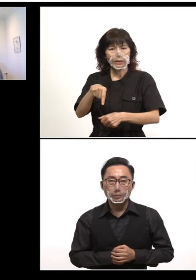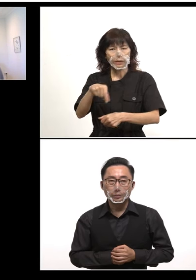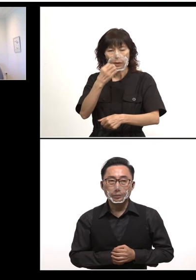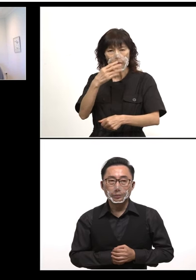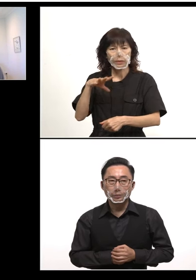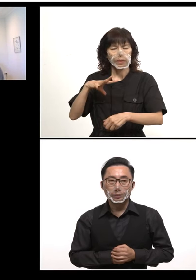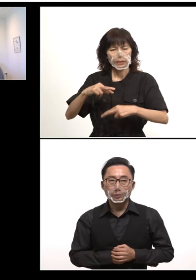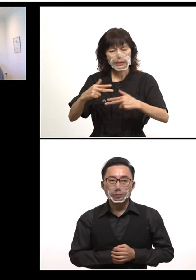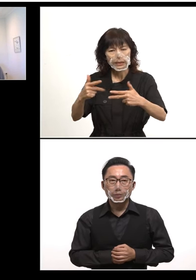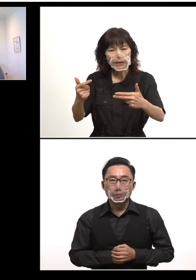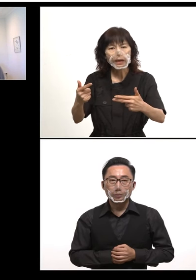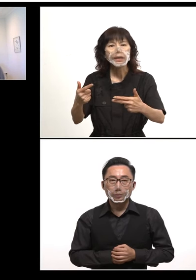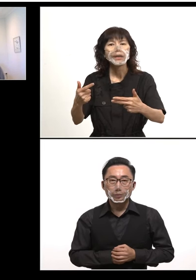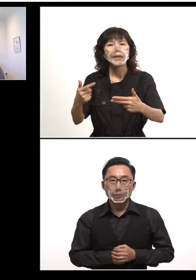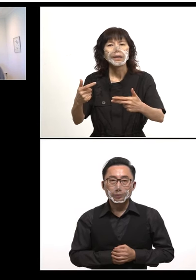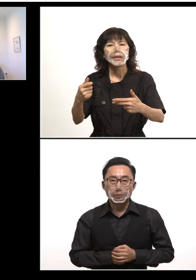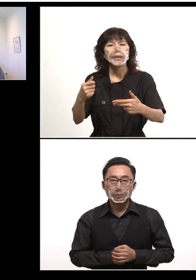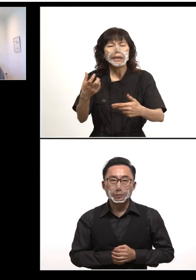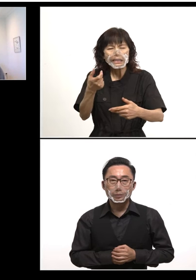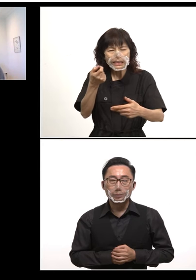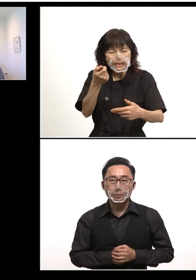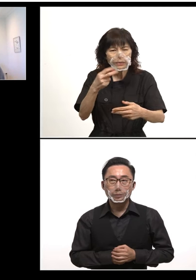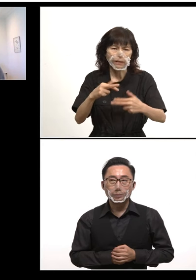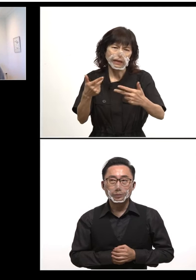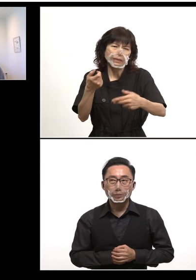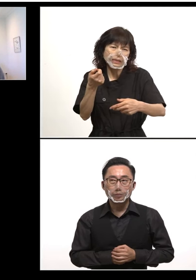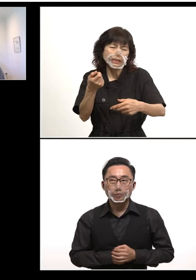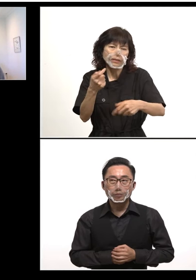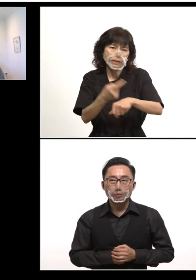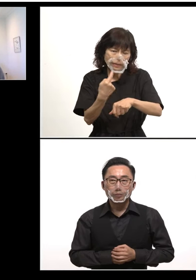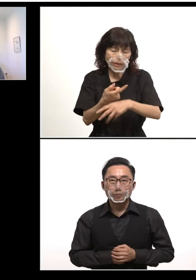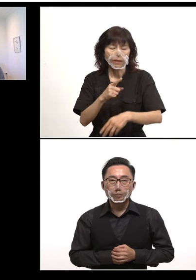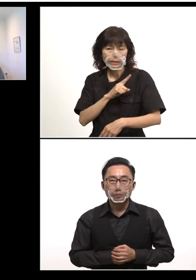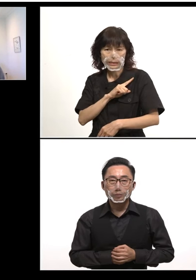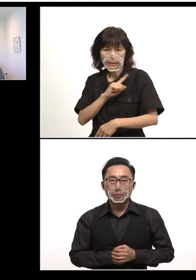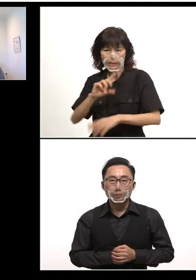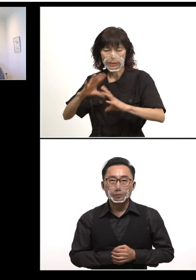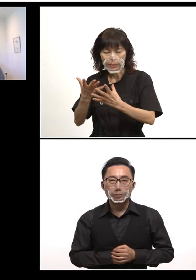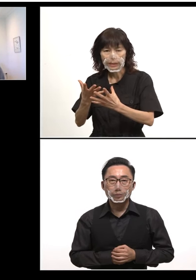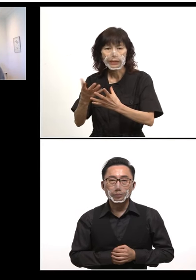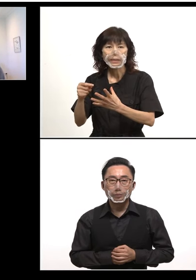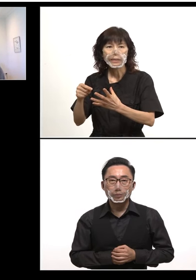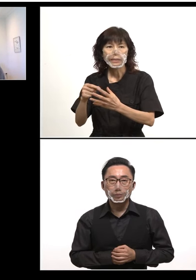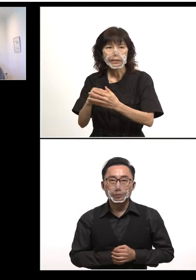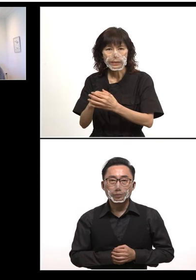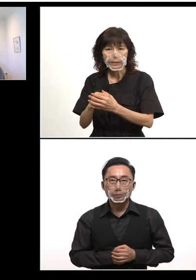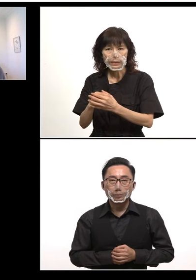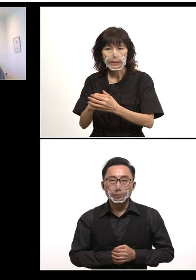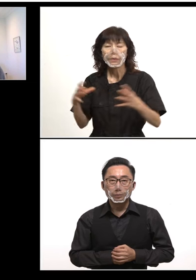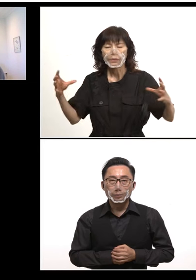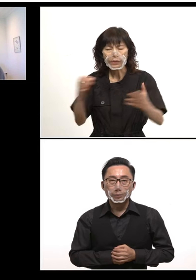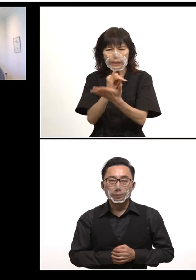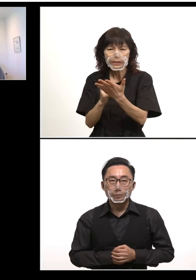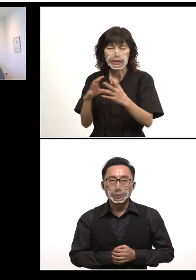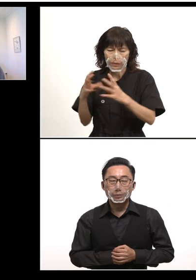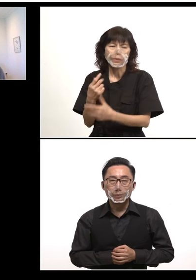香港嘅發展暫時係相對比較少嘅。即係喺我身邊，即係譬如我自己就係少數會做共融藝術嘅